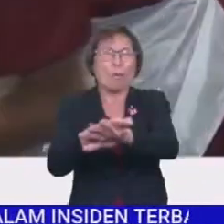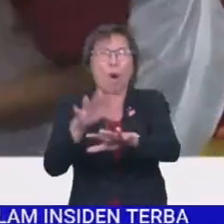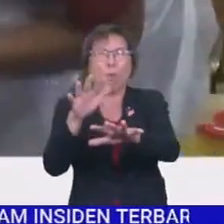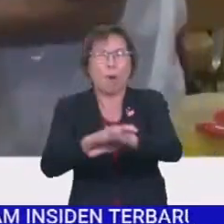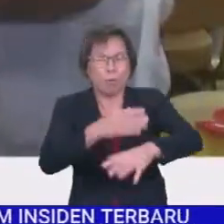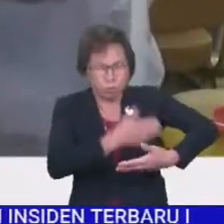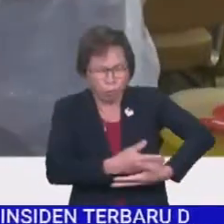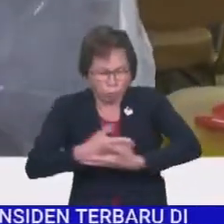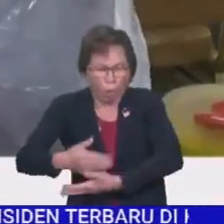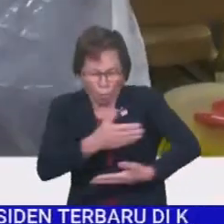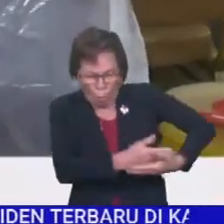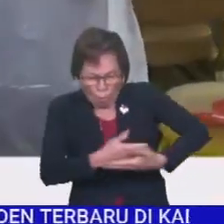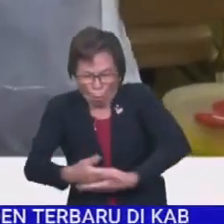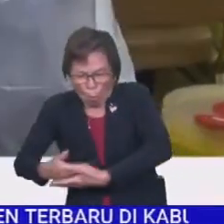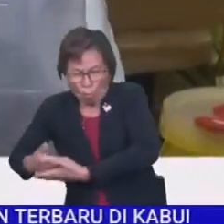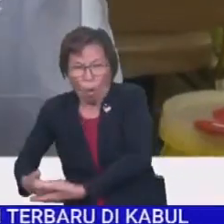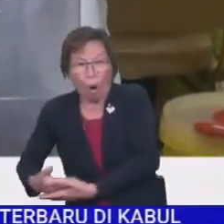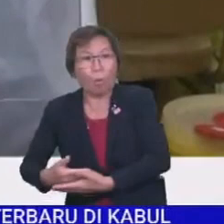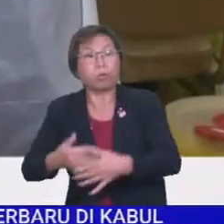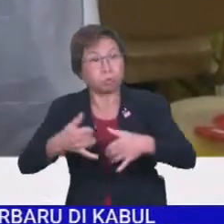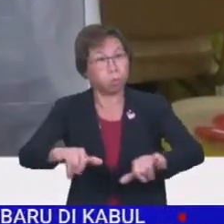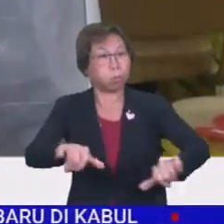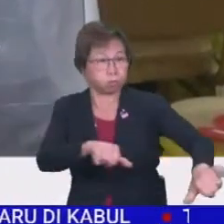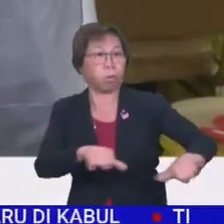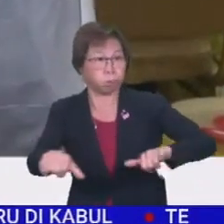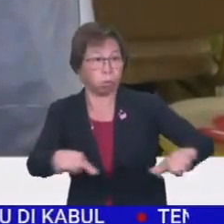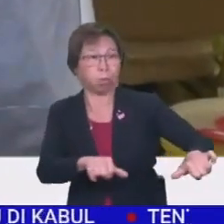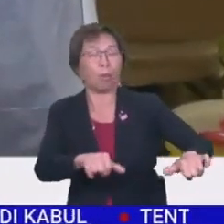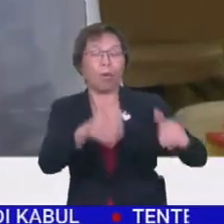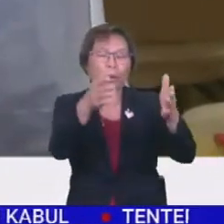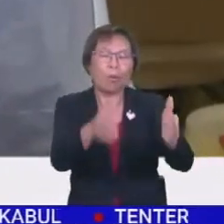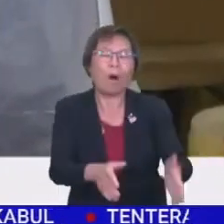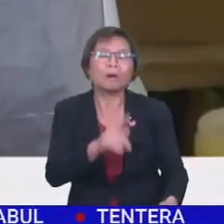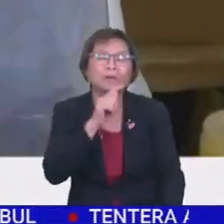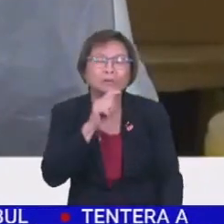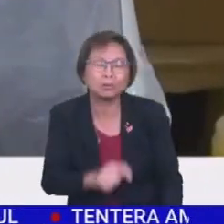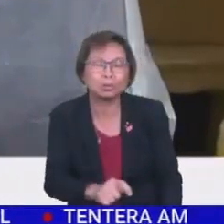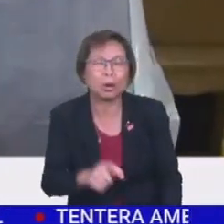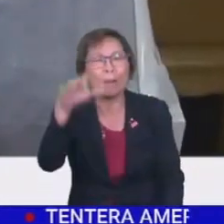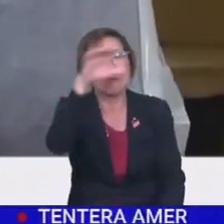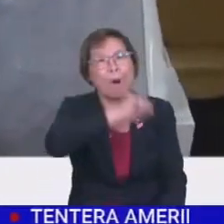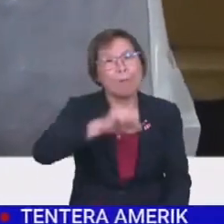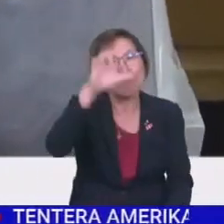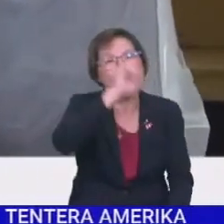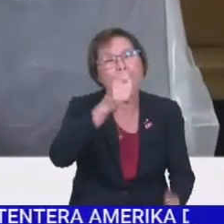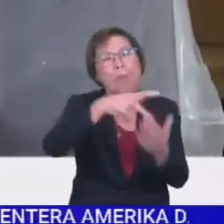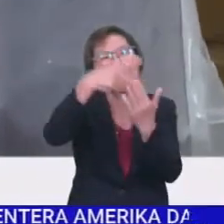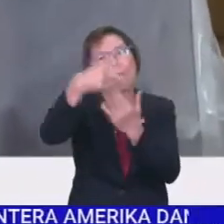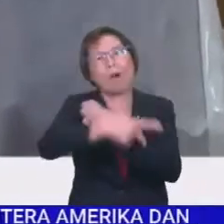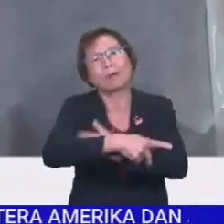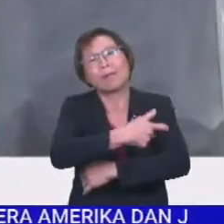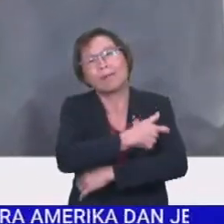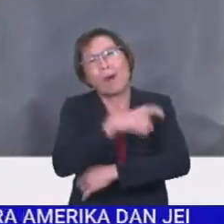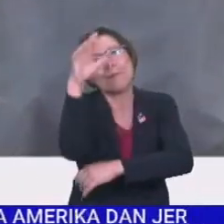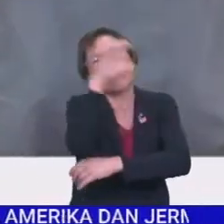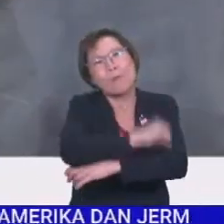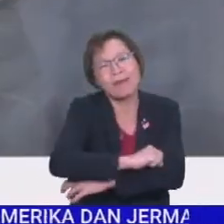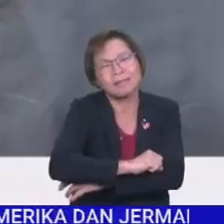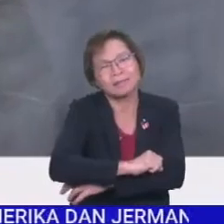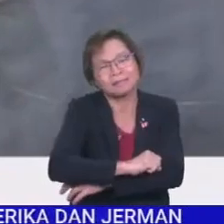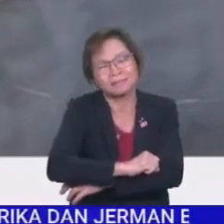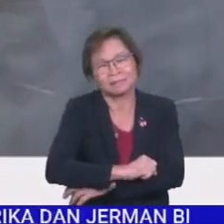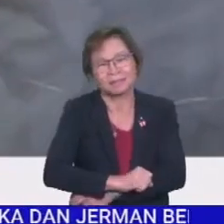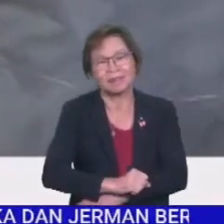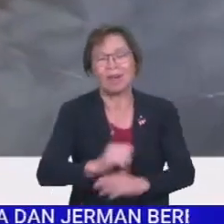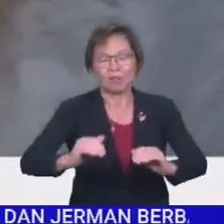serta cicit ini dilihat masih aktif dan merupakan antara warga Emas yang tercicir dalam program imunisasi COVID-19